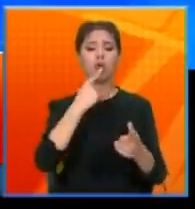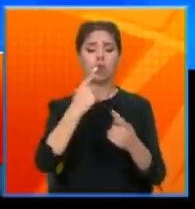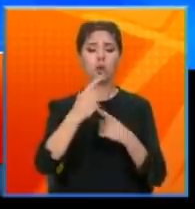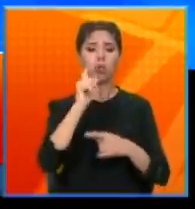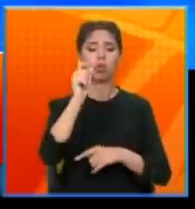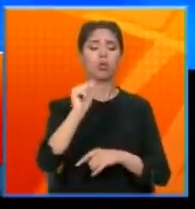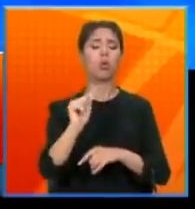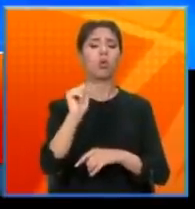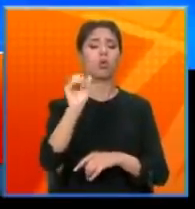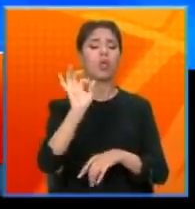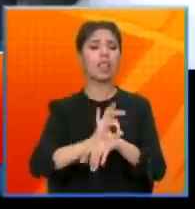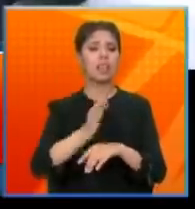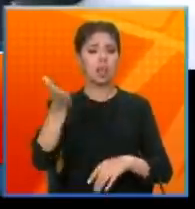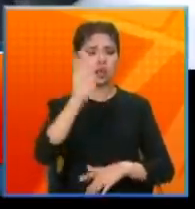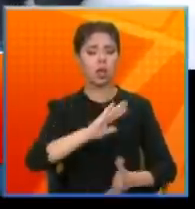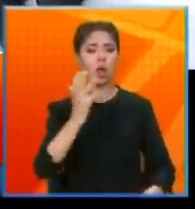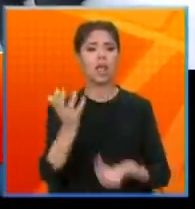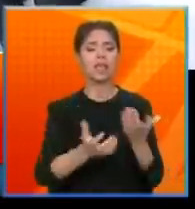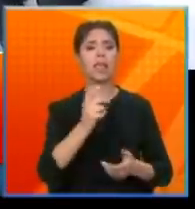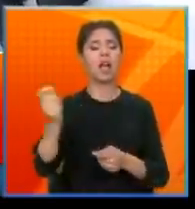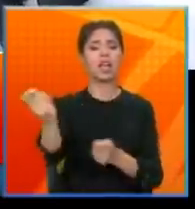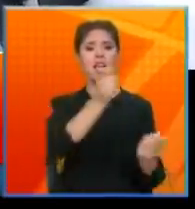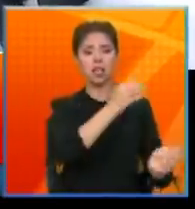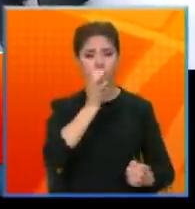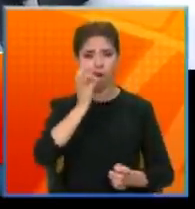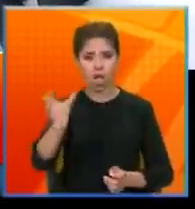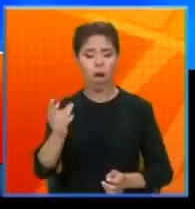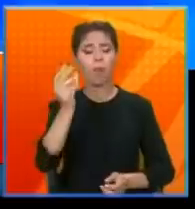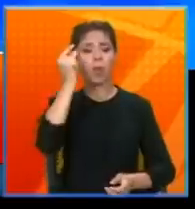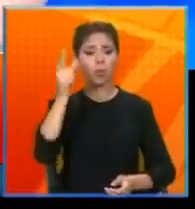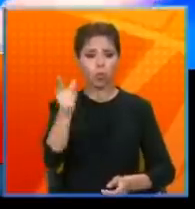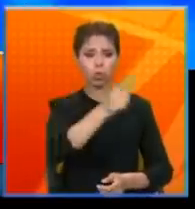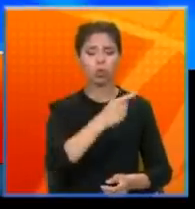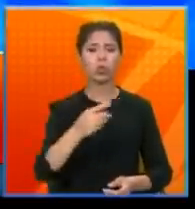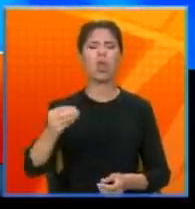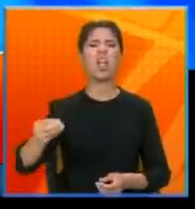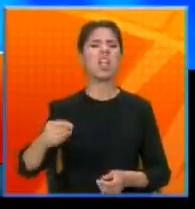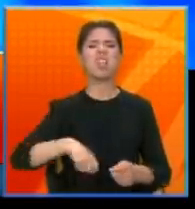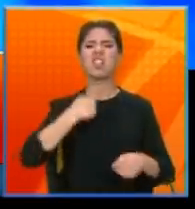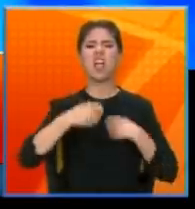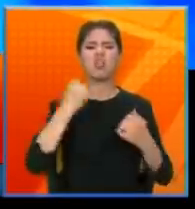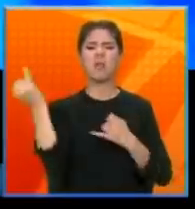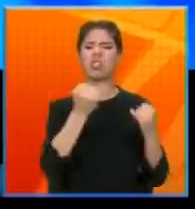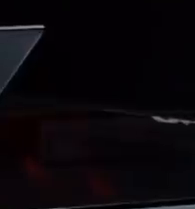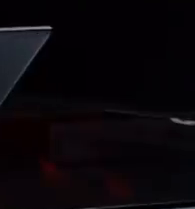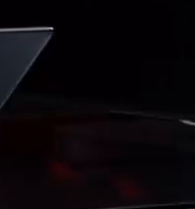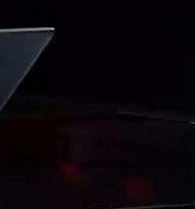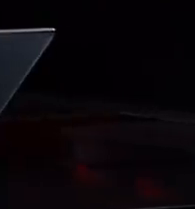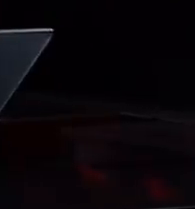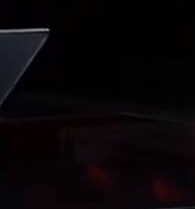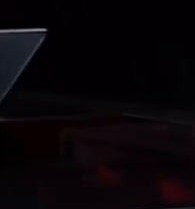9 dakika sonra yangına, itfaiye haber verildiğini unuttunuz. Saçma sapan şeyleri konuşuyorsunuz.